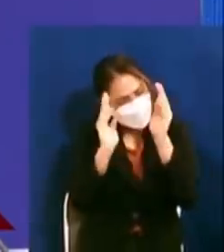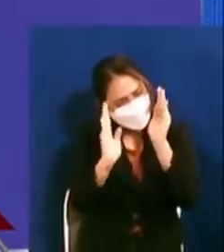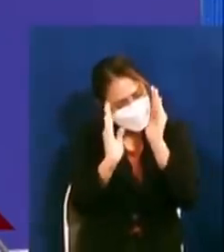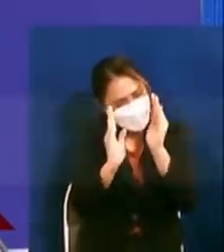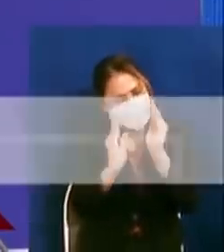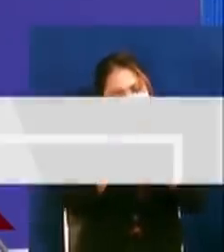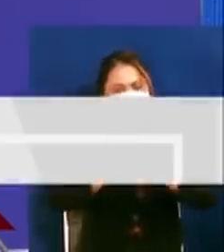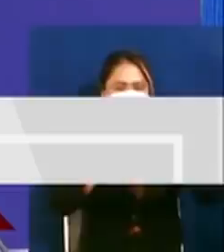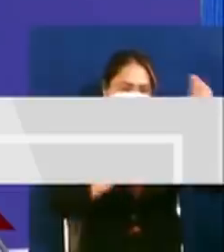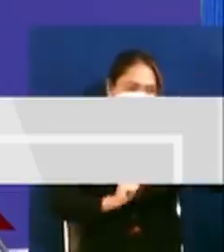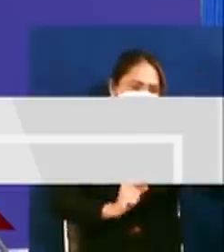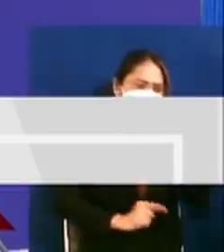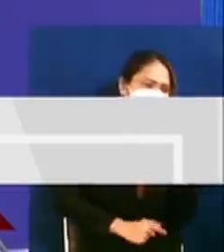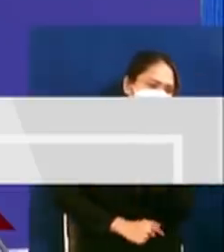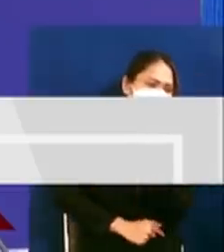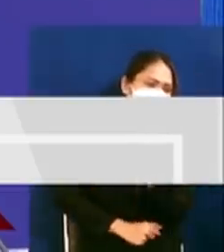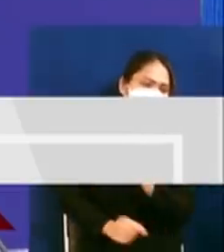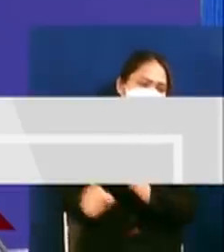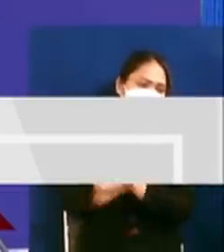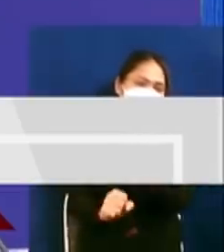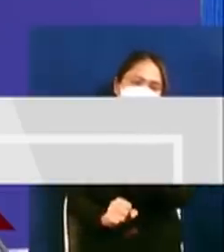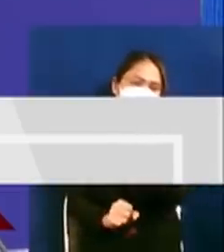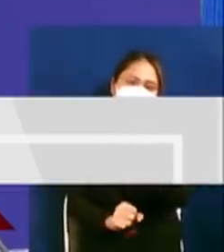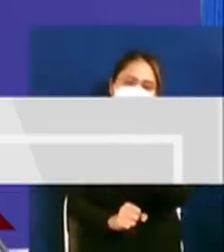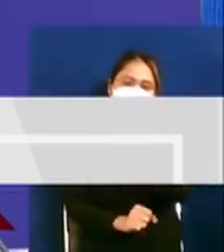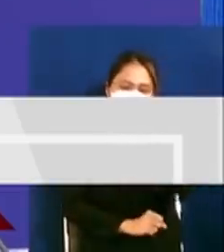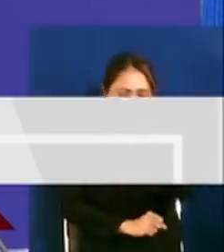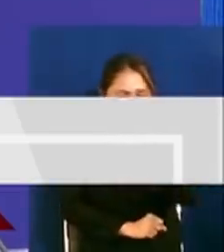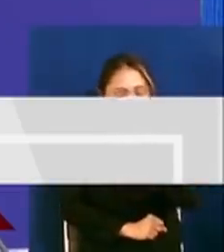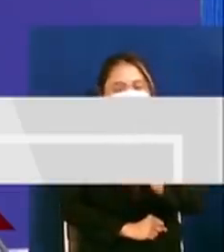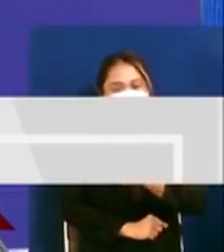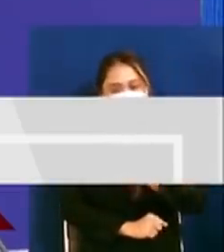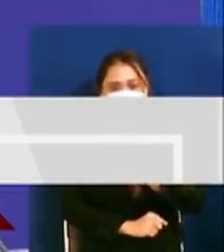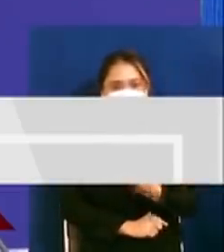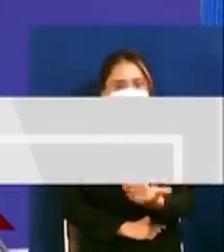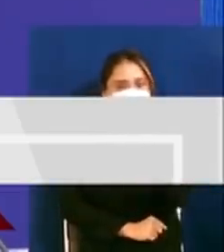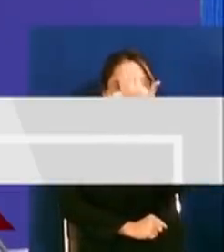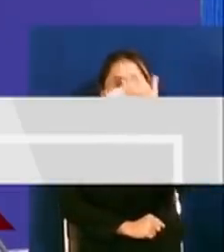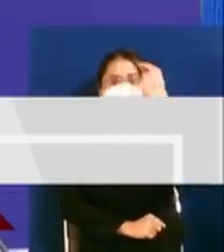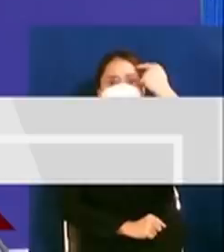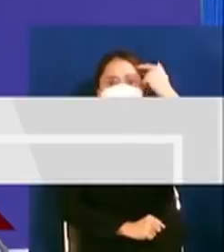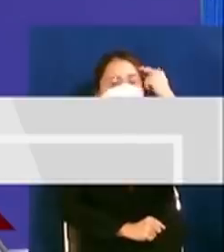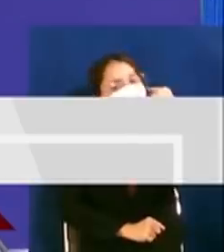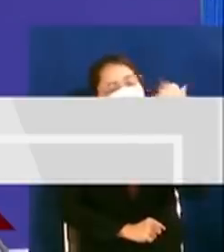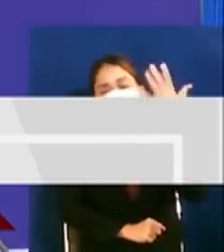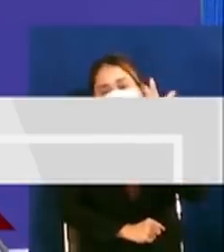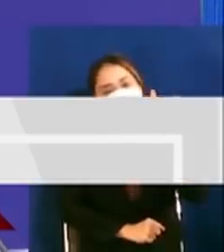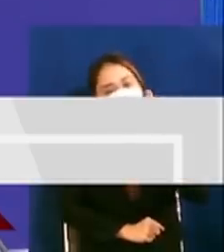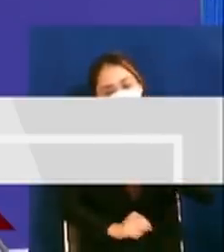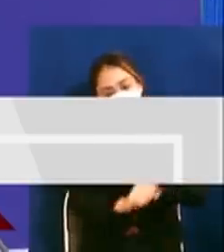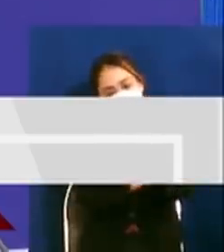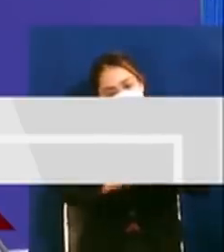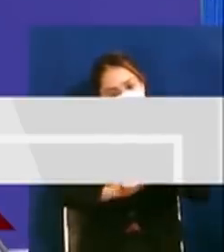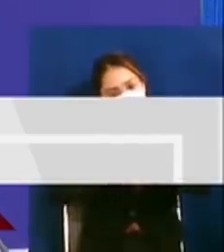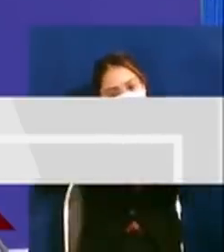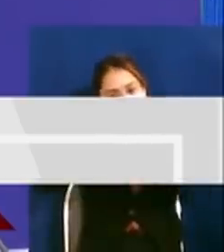ที่ไม่เพียงพอต่อสถานการณ์ซึ่งสถานการณ์ก็เป็นสถานการณ์ที่เราไม่คาดคิดครับการระบาดของโรคโควิด-19เ